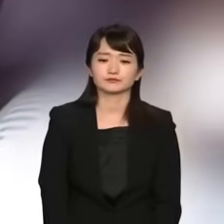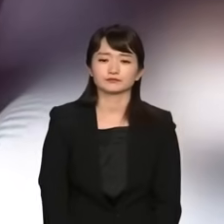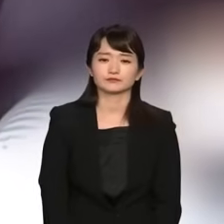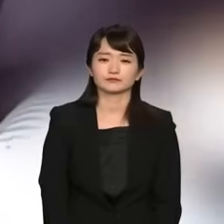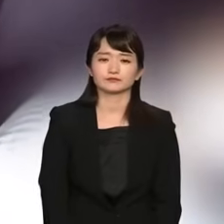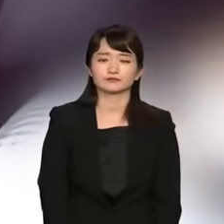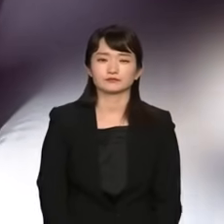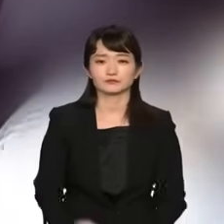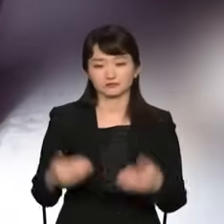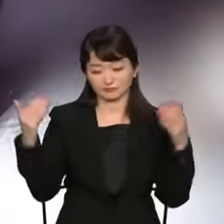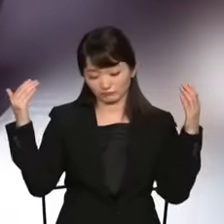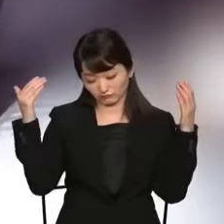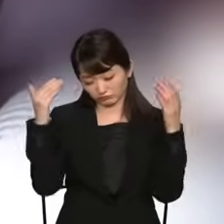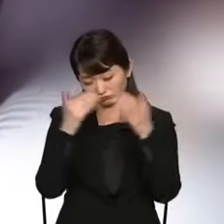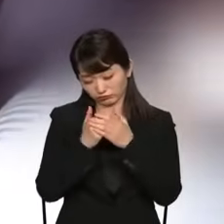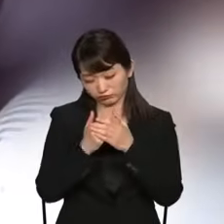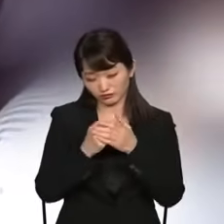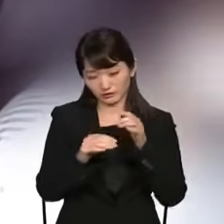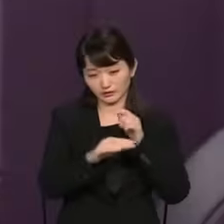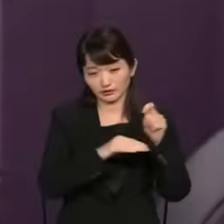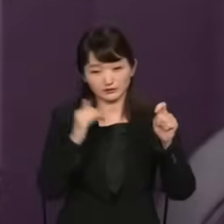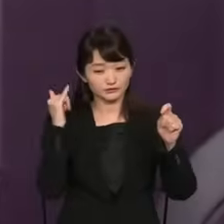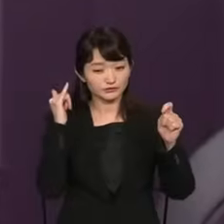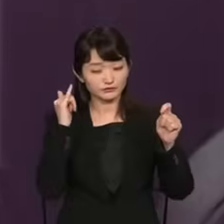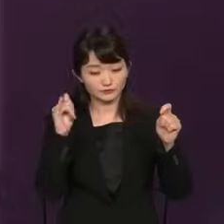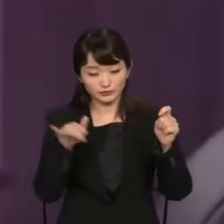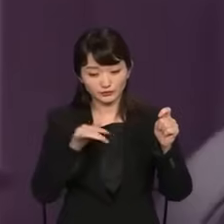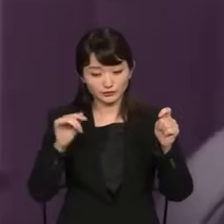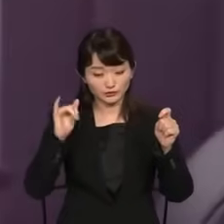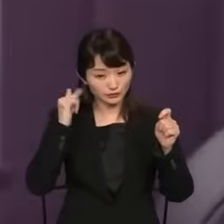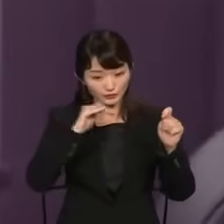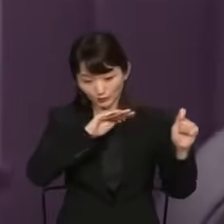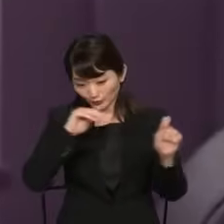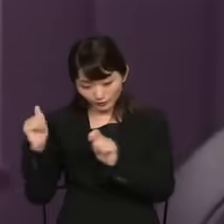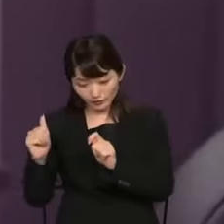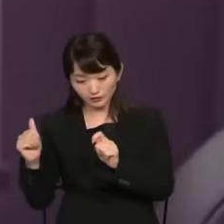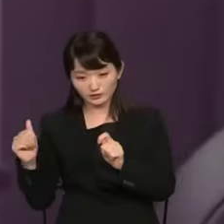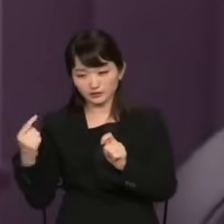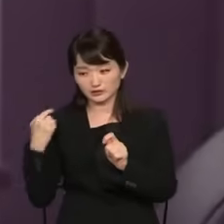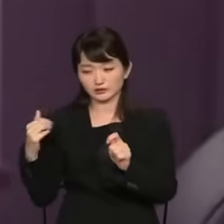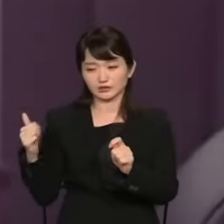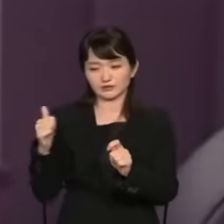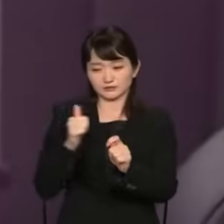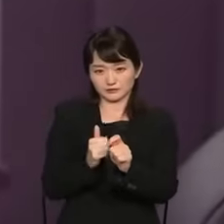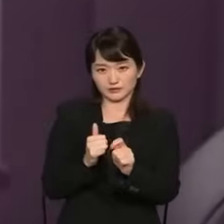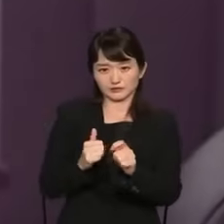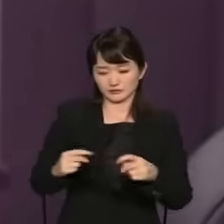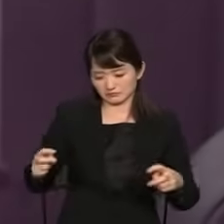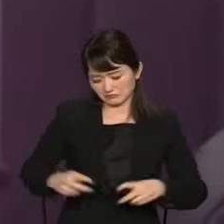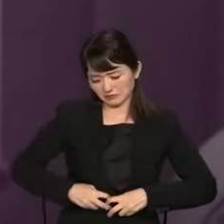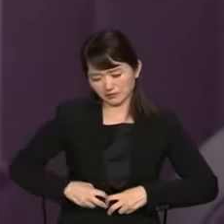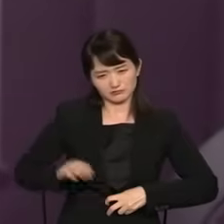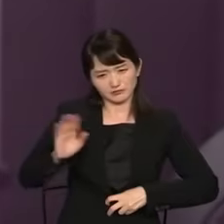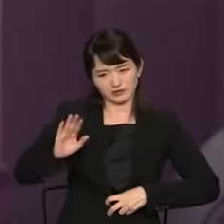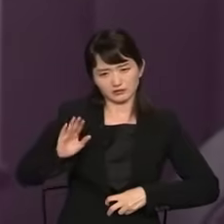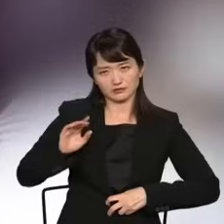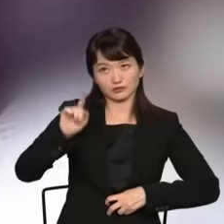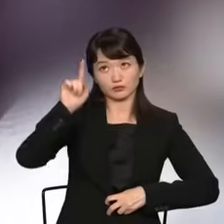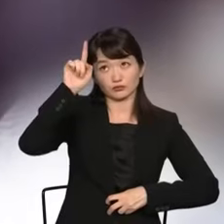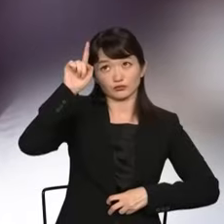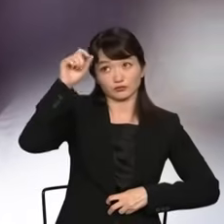깊은 밤 택시를 불러탄 중년 남성. 뒷좌석에 앉아 안전벨트는 매지 않고 계속 실내등을 끄려